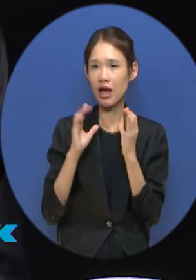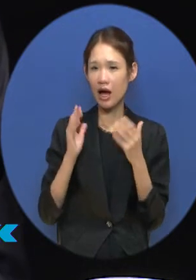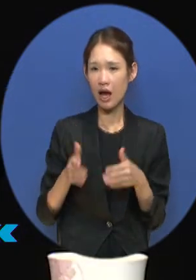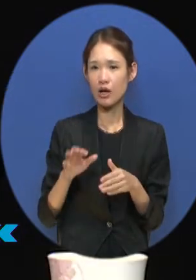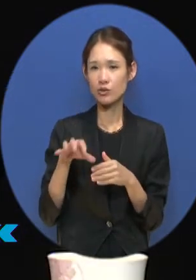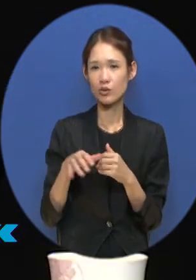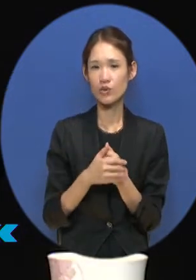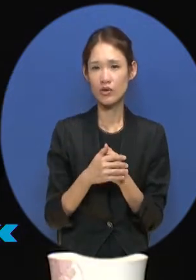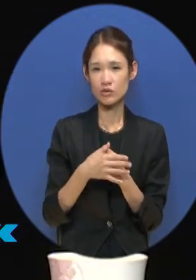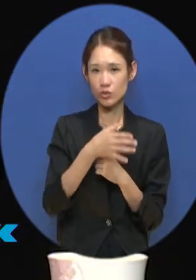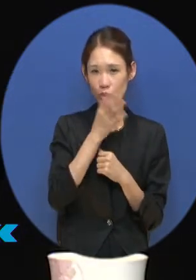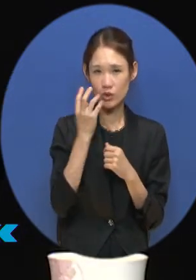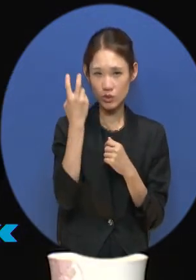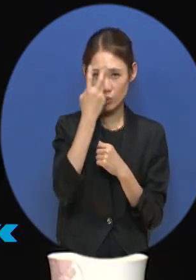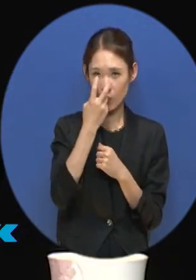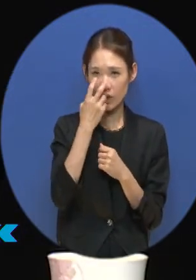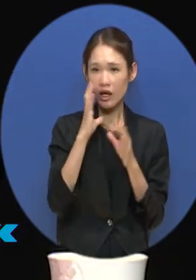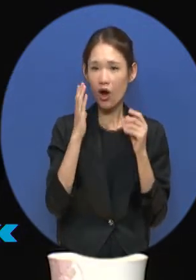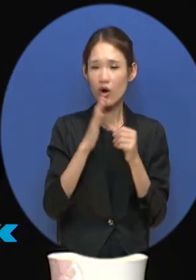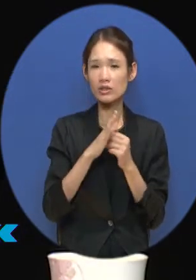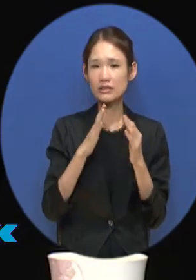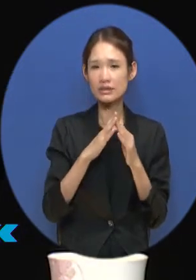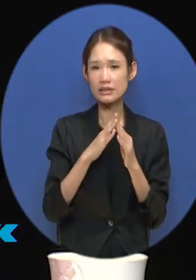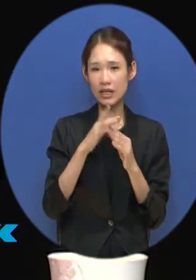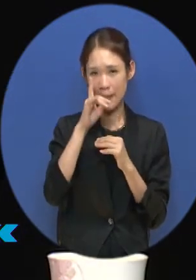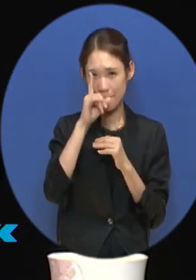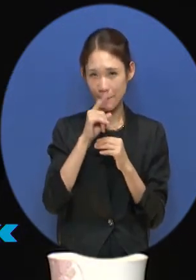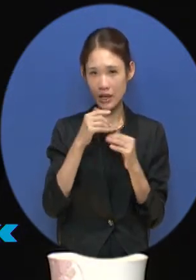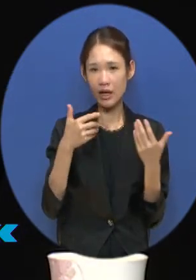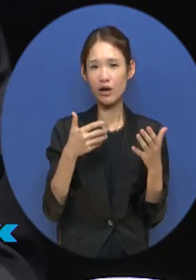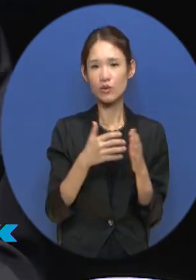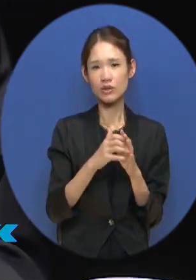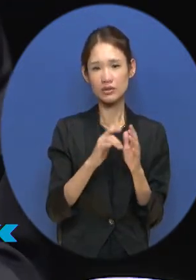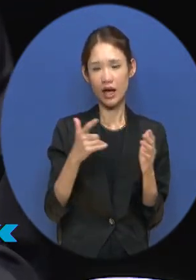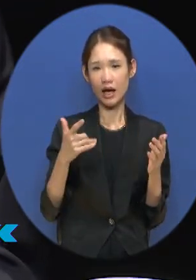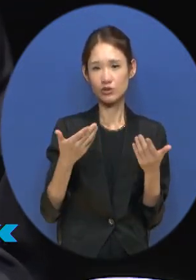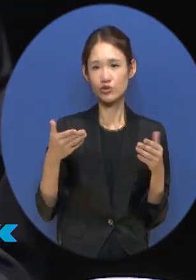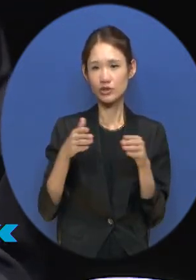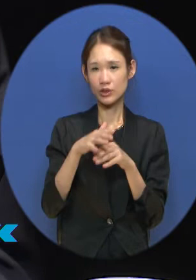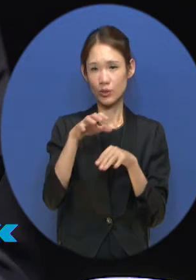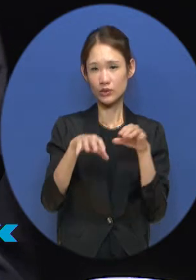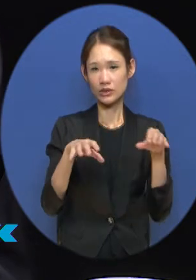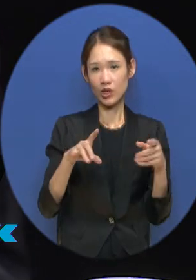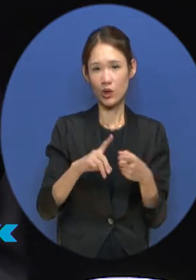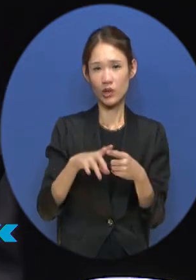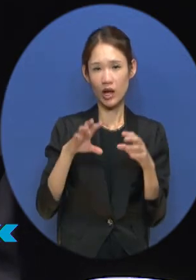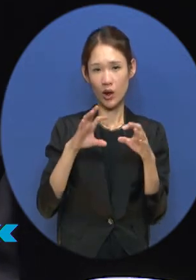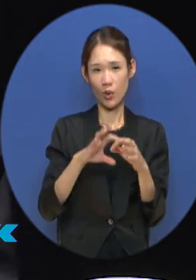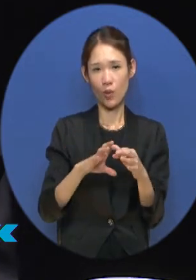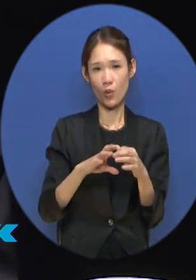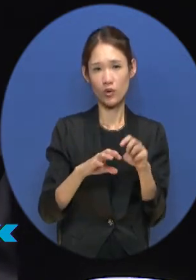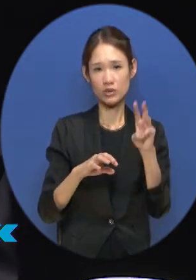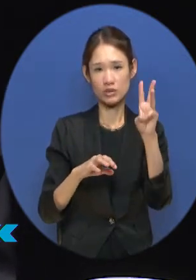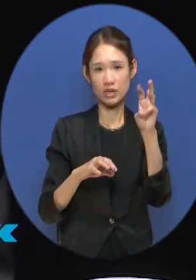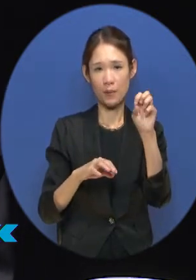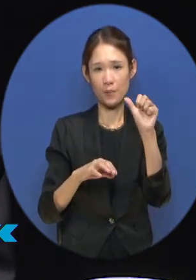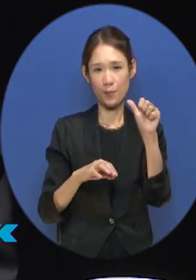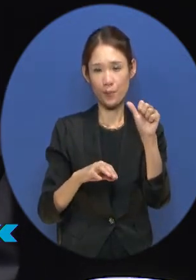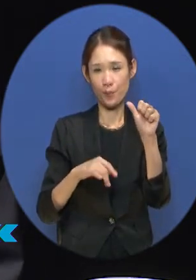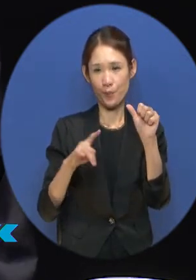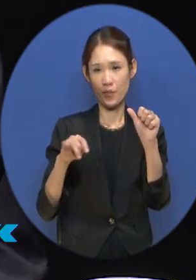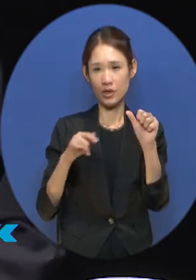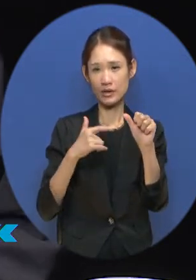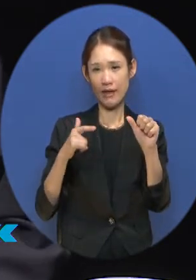노인요양시설, 어린이집 네. 예. 이런 민간 계층군의 이런 다중이용시설에 대해서는 35라고 하는